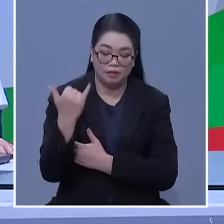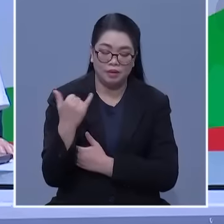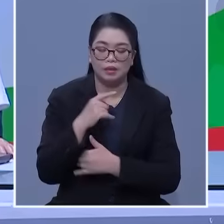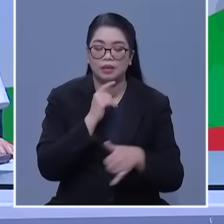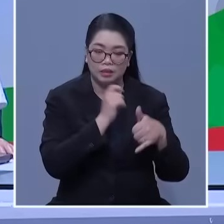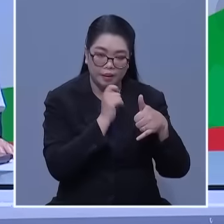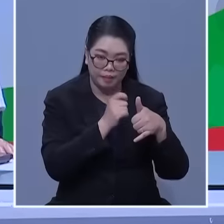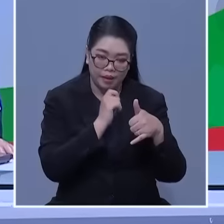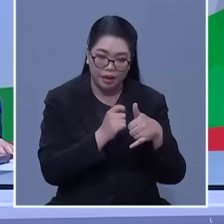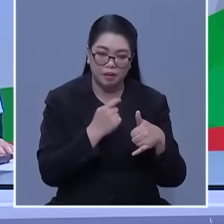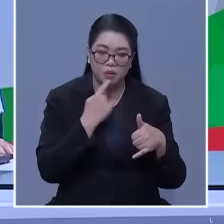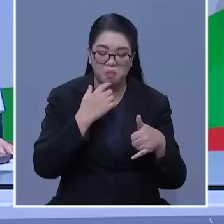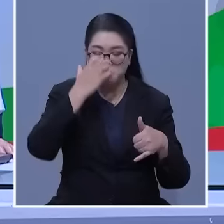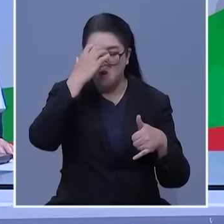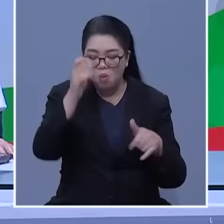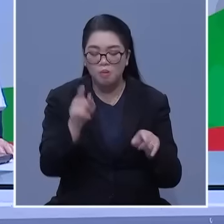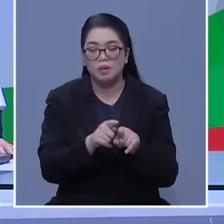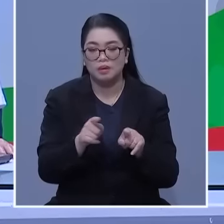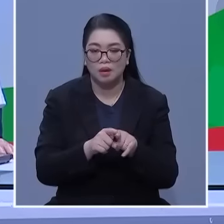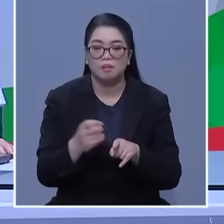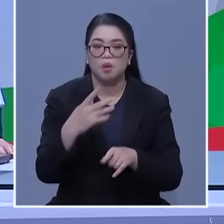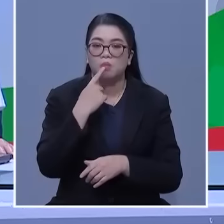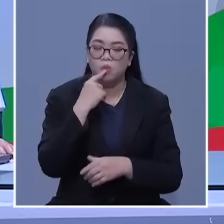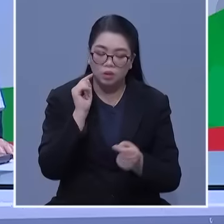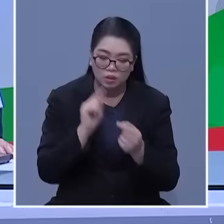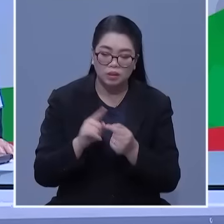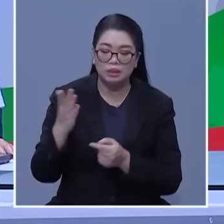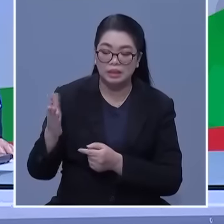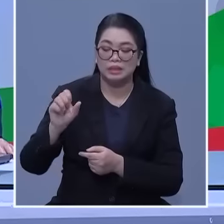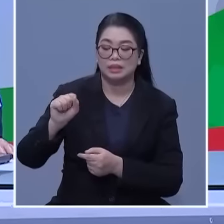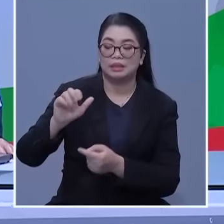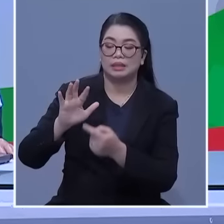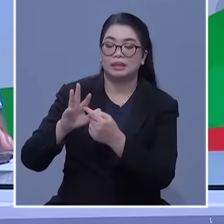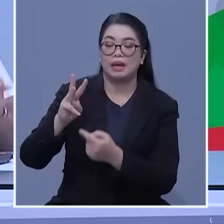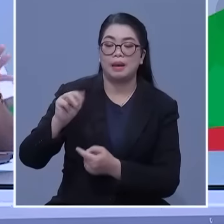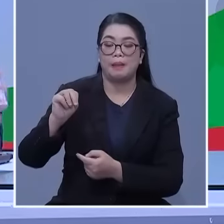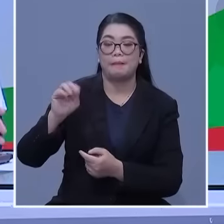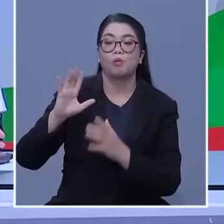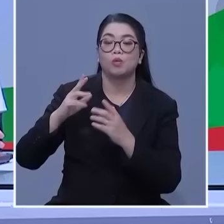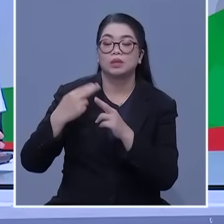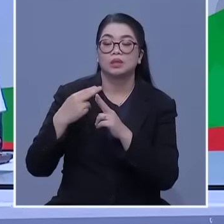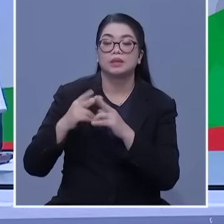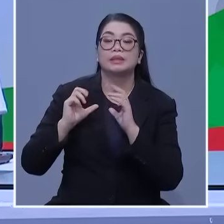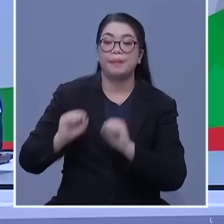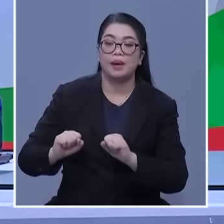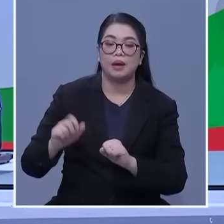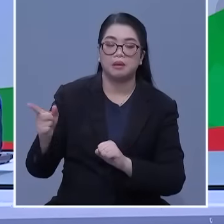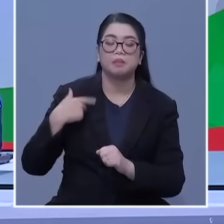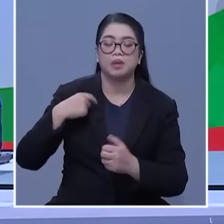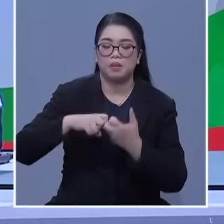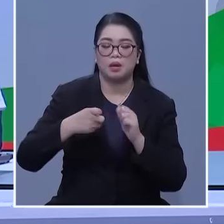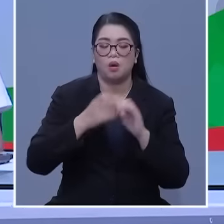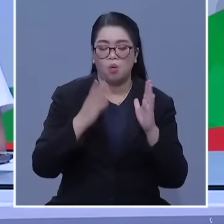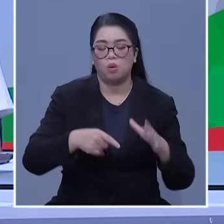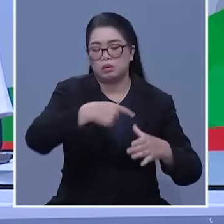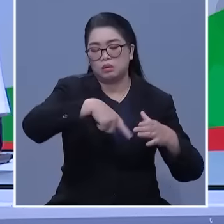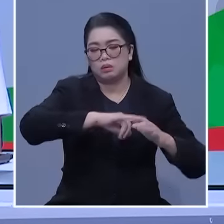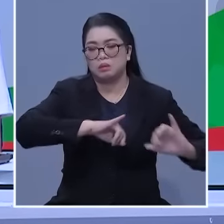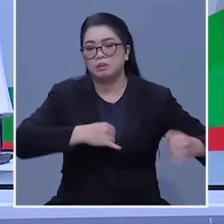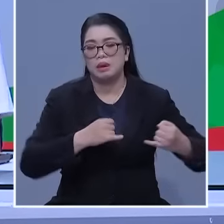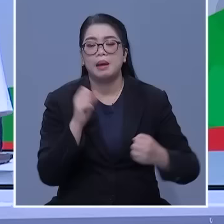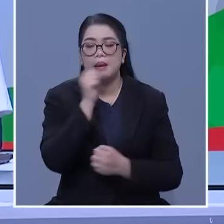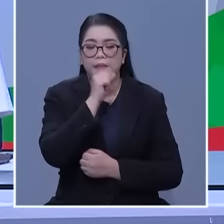ภาษณ์นะแล้วก็เดือดเหมือนกัน ครับ คุณไผ่ลิกเนี่ยพูดถึงคุณสามารถเจนชัยจิตวณิชนั่นแหละที่มีปัญหากับคนในพรรคหลังจากที่มีการแต่งเพลง